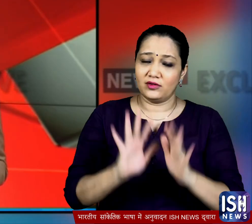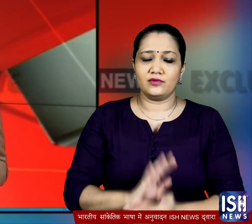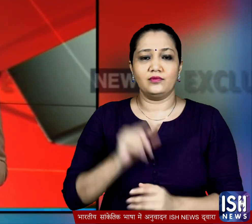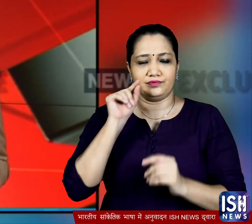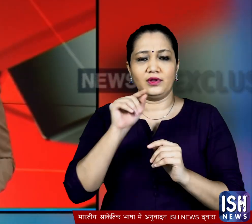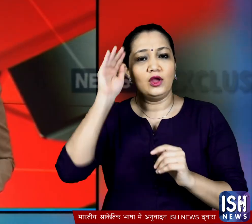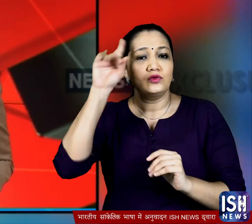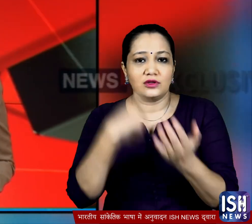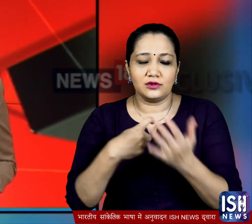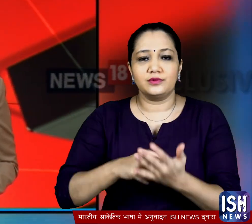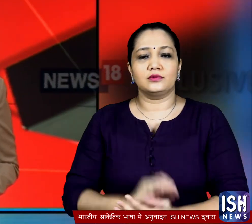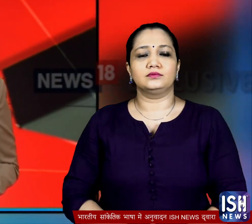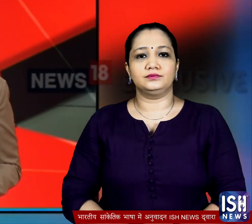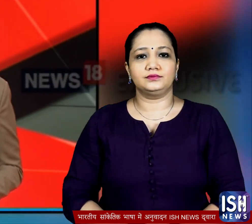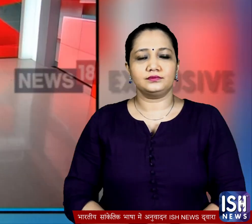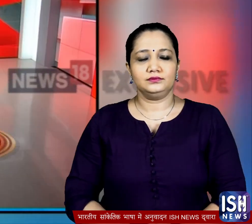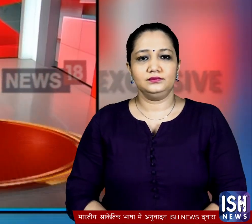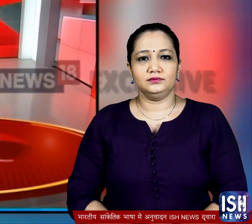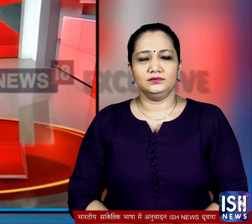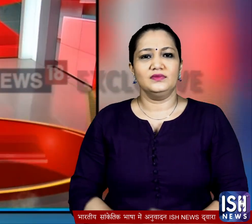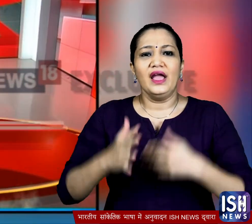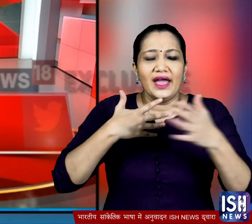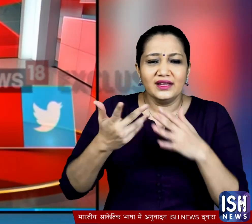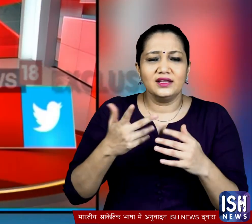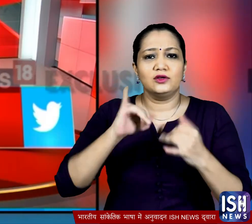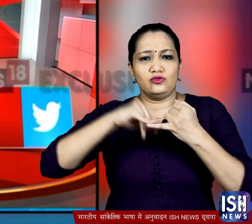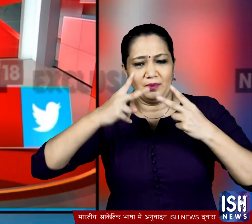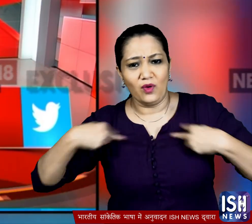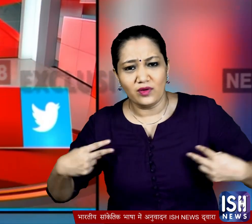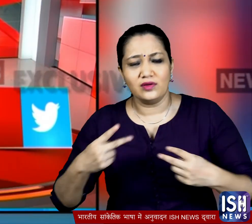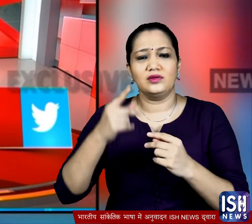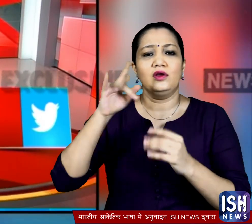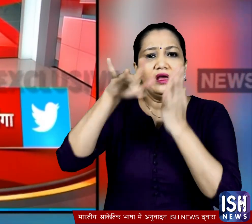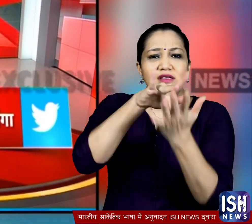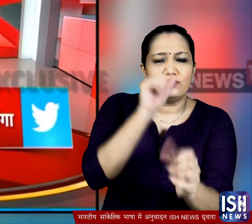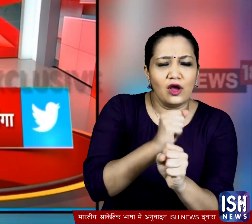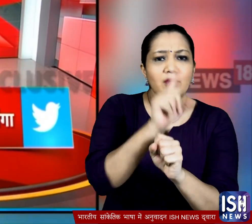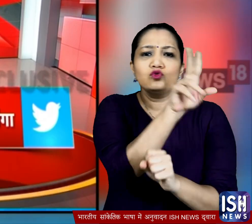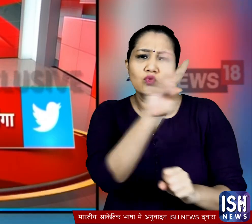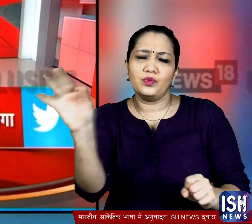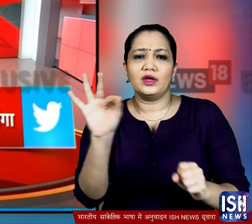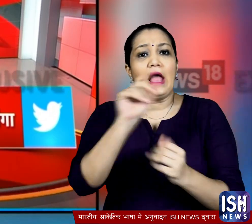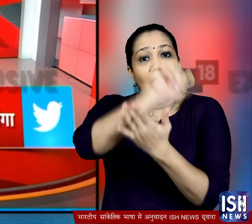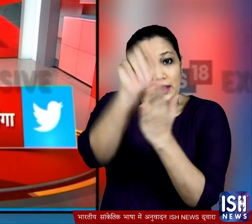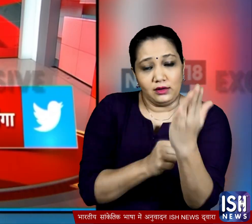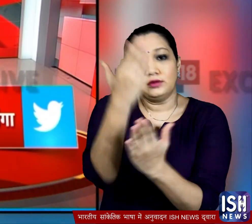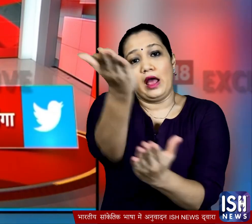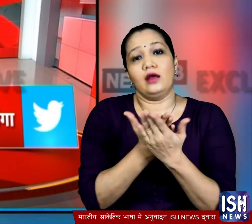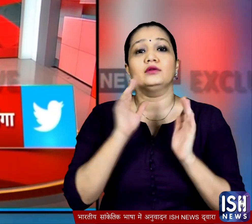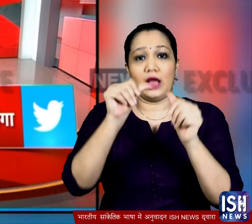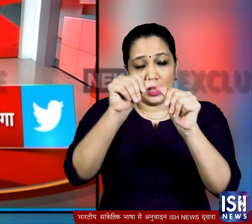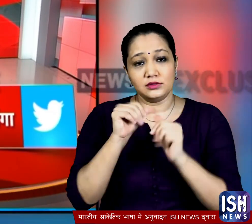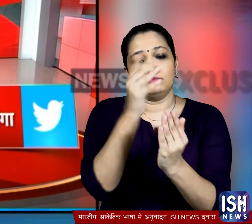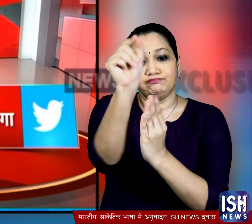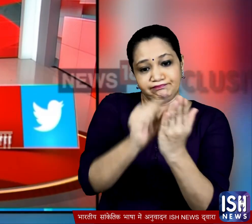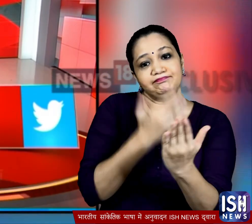जताई। न्यूज 18 के एहतशाम खान की रिपोर्ट है कि ऐसे मामलों पर सुप्रीम कोर्ट में केंद्र सरकार को 2 हफ्तों में लिखित जवाब